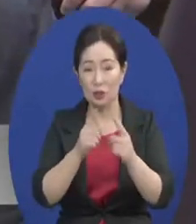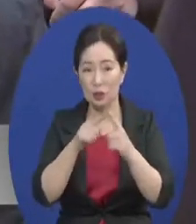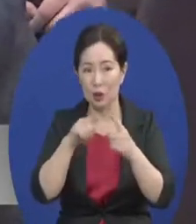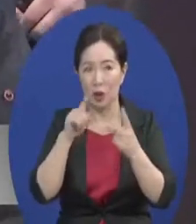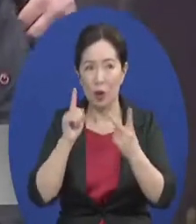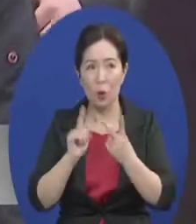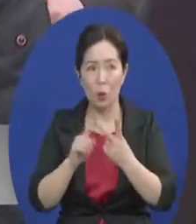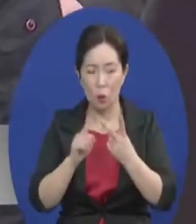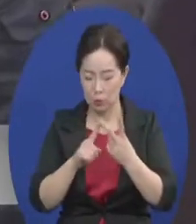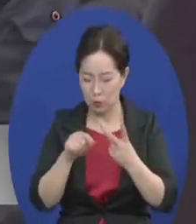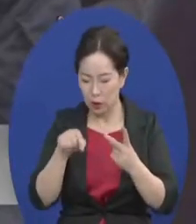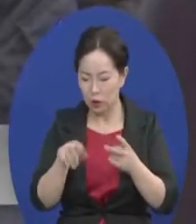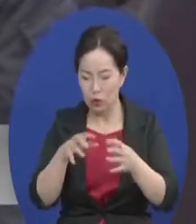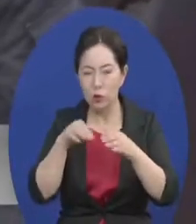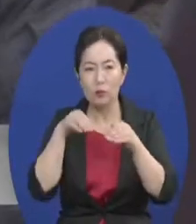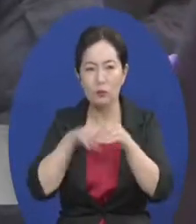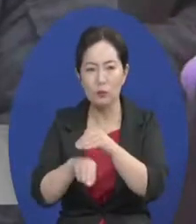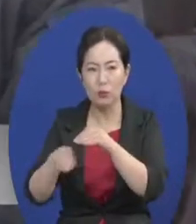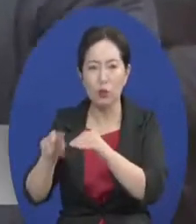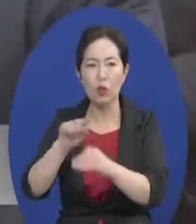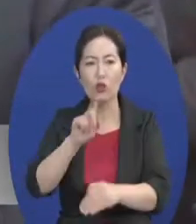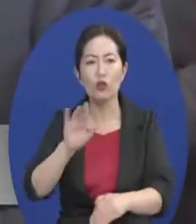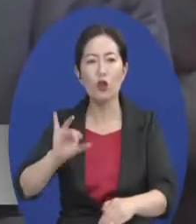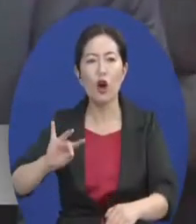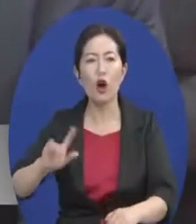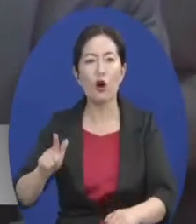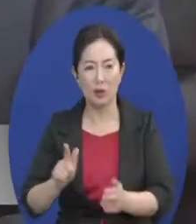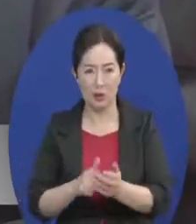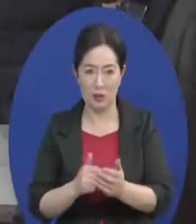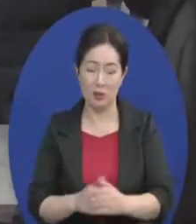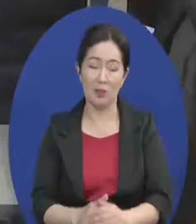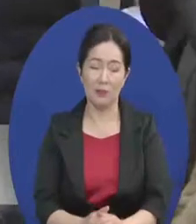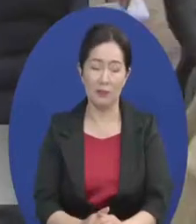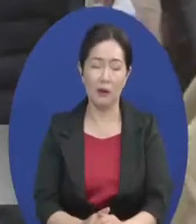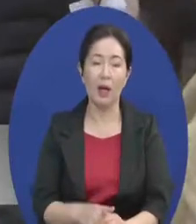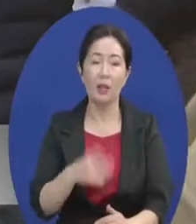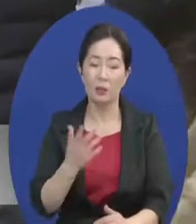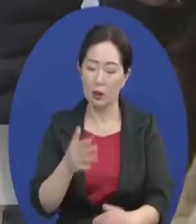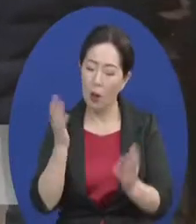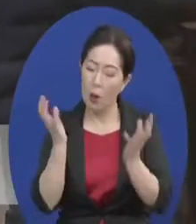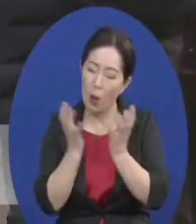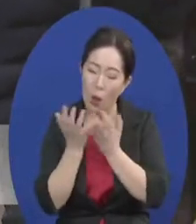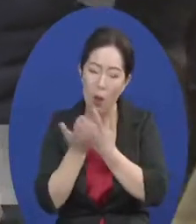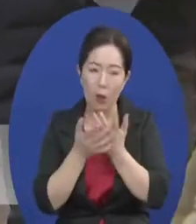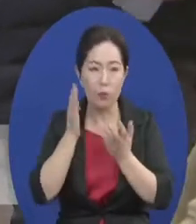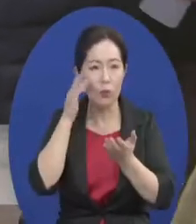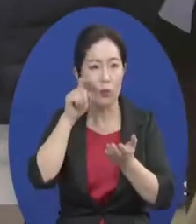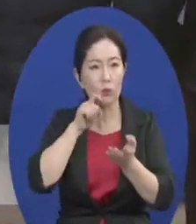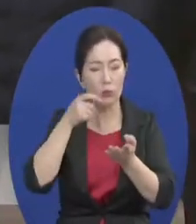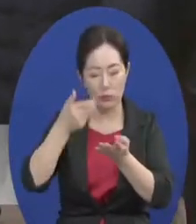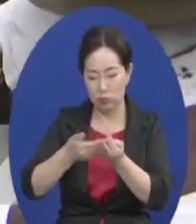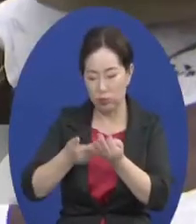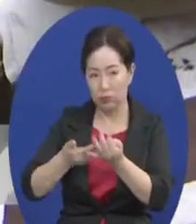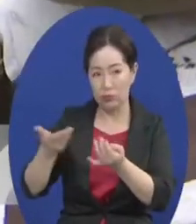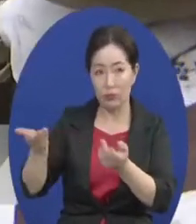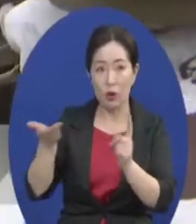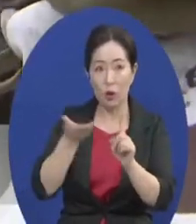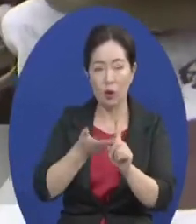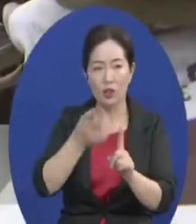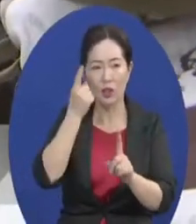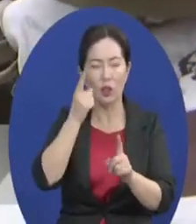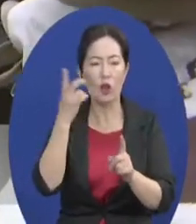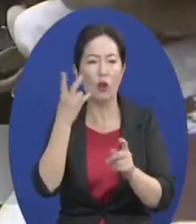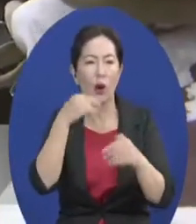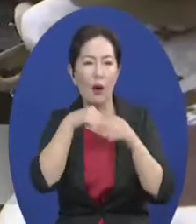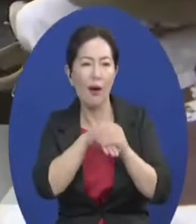асфальт механикчсан төрөлжсөн зорийг энэ 3-ыг бид нар улсын ерөнхий сайд хүнсний ногоо тарайланчдаа уулзах үед тэд хэд хэдэн хүсэл тавьсан. Хамгийн ихэнд